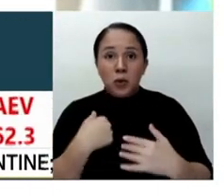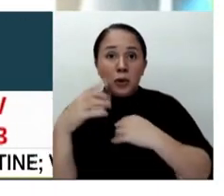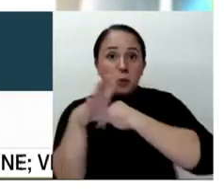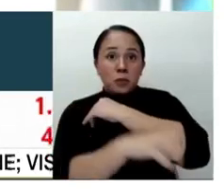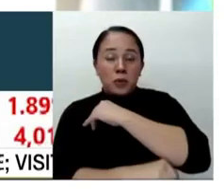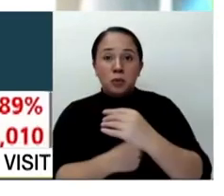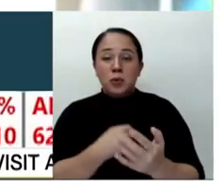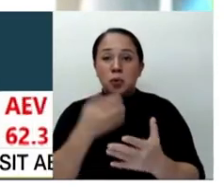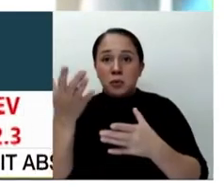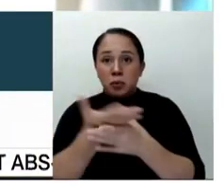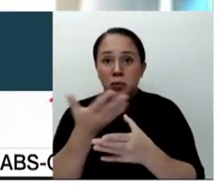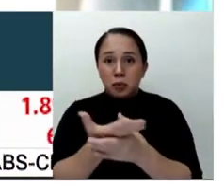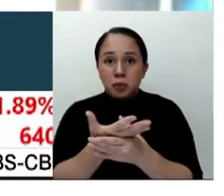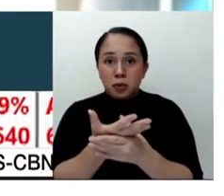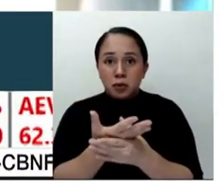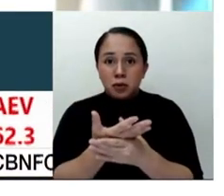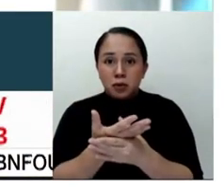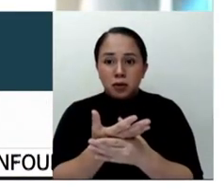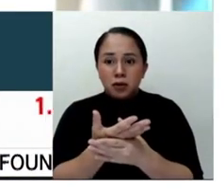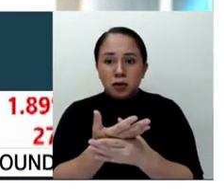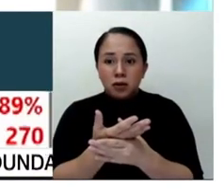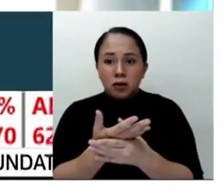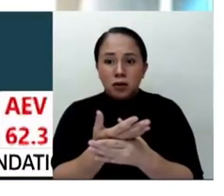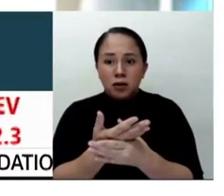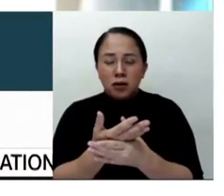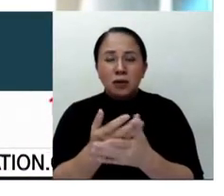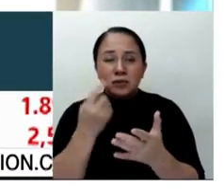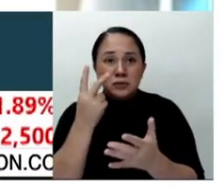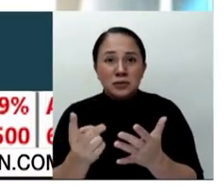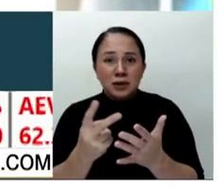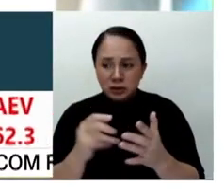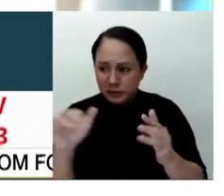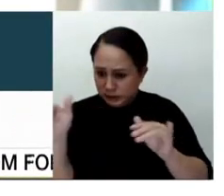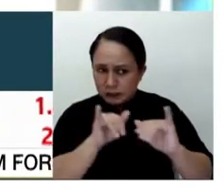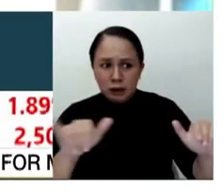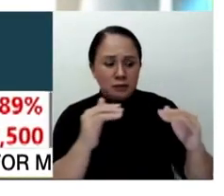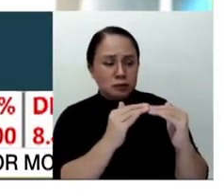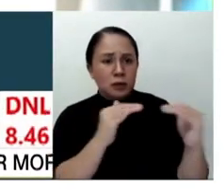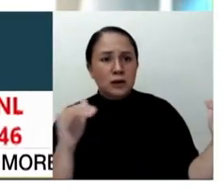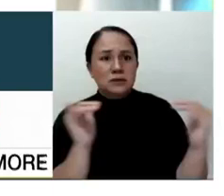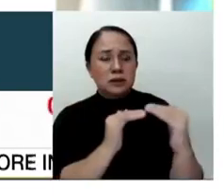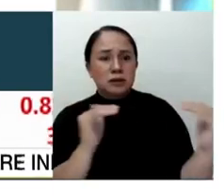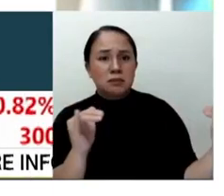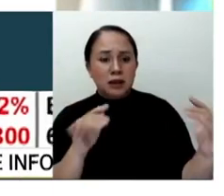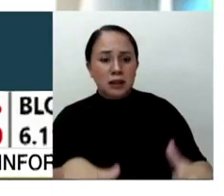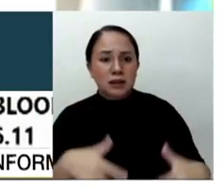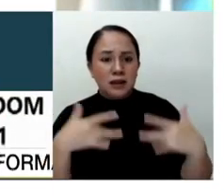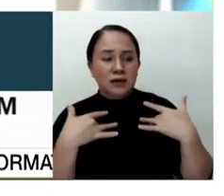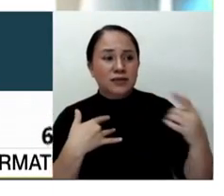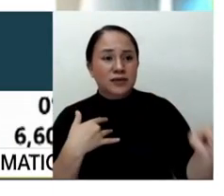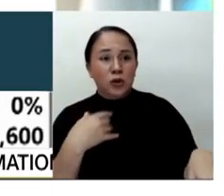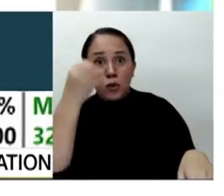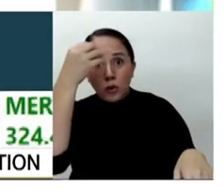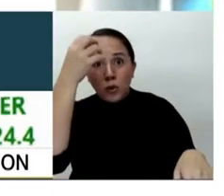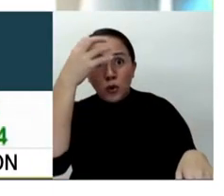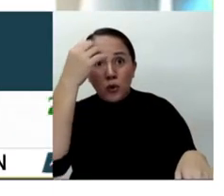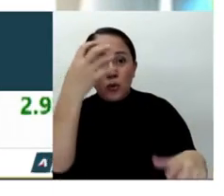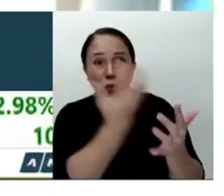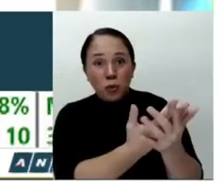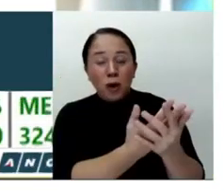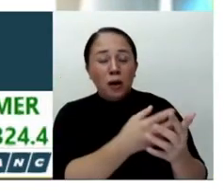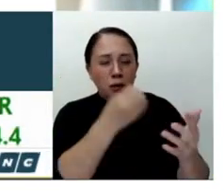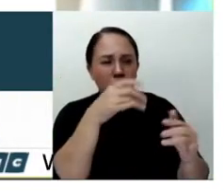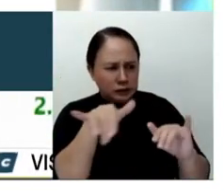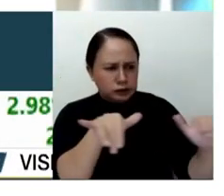Hindi nga sa kanya yung mangga. Mm-hmm. Sabi niya, pareho lang stature namin sa buhay. Ang status namin ni Lolo Narding. Kasi siya,